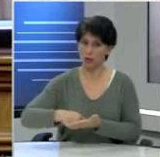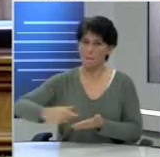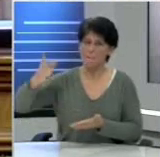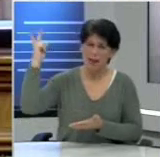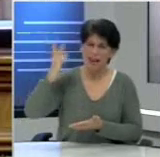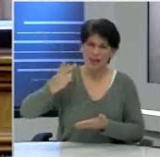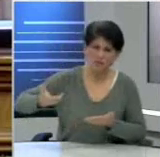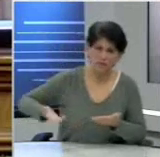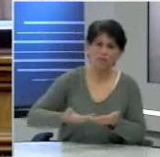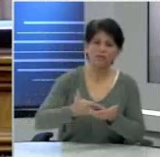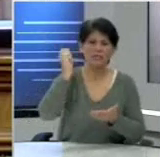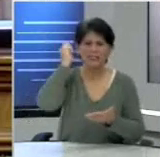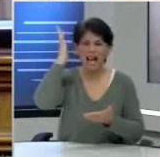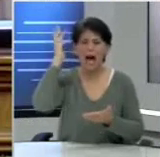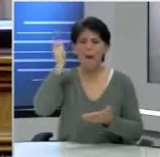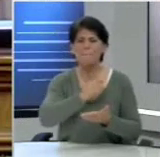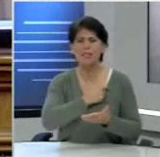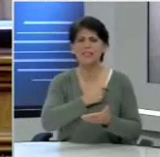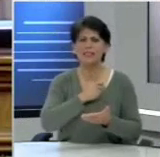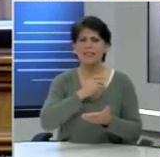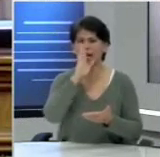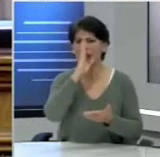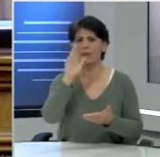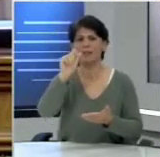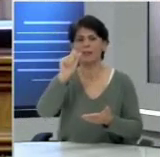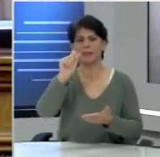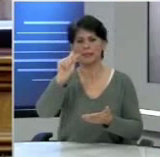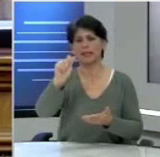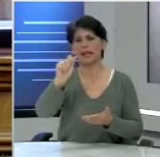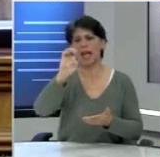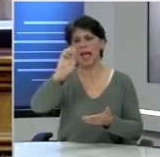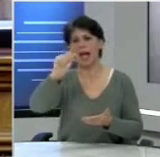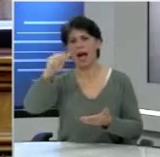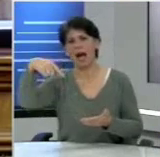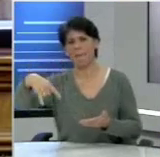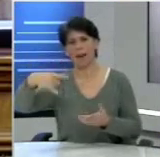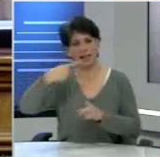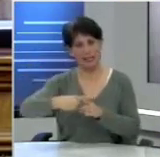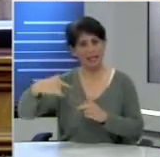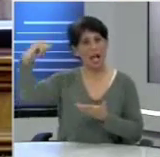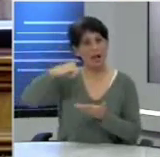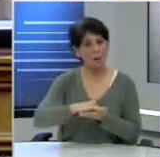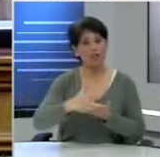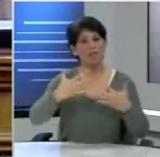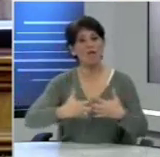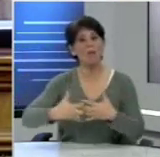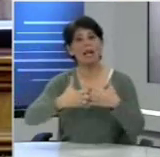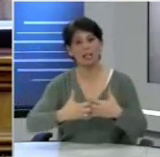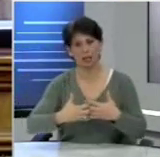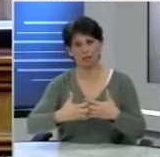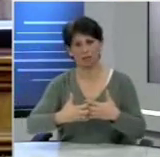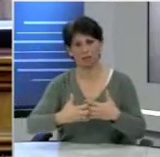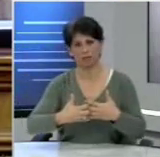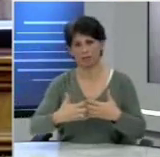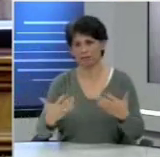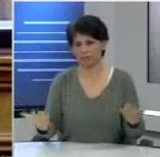κακουργηματική δίωξη για απιστία και απάτη στην ΕΑΒ, στην ελληνική αεροπορική βιομηχανία. Θα